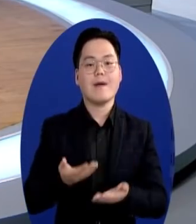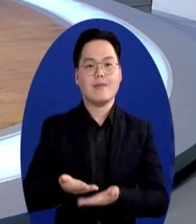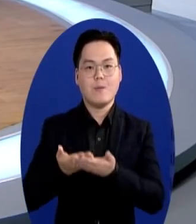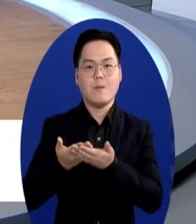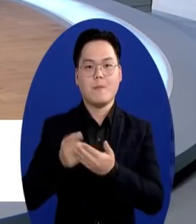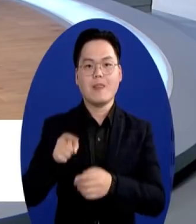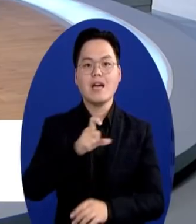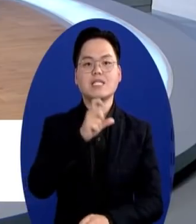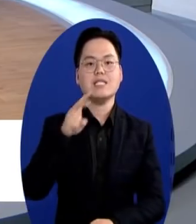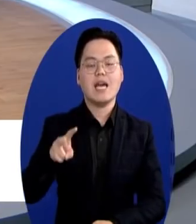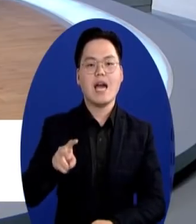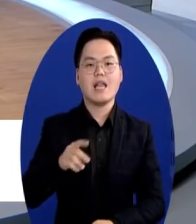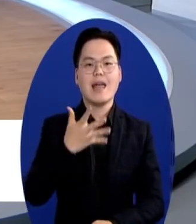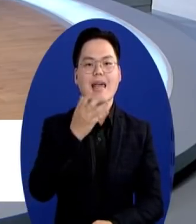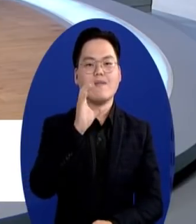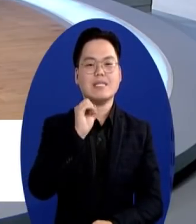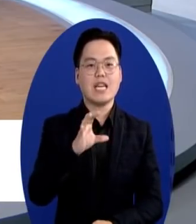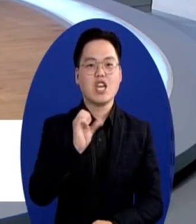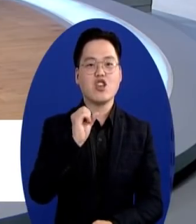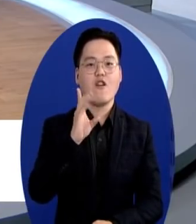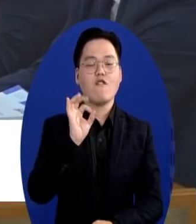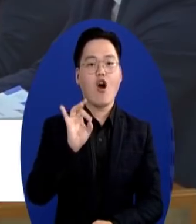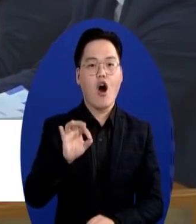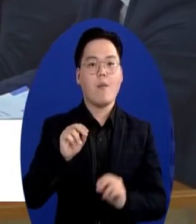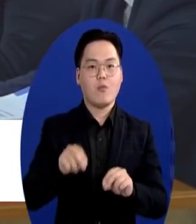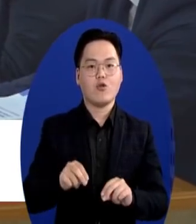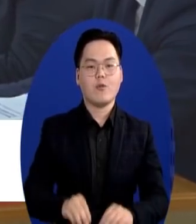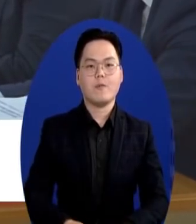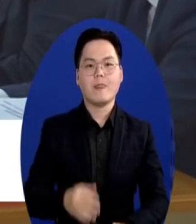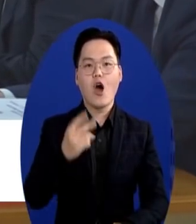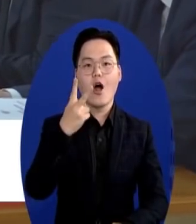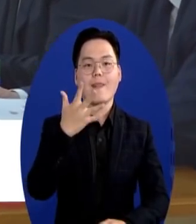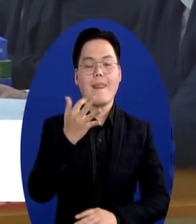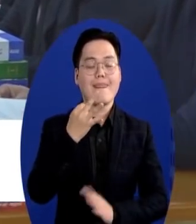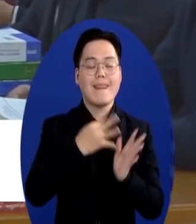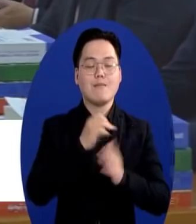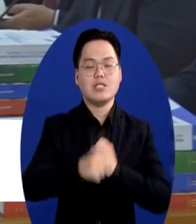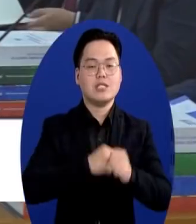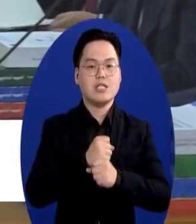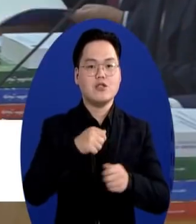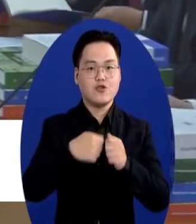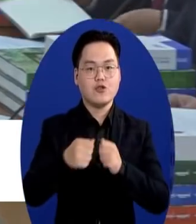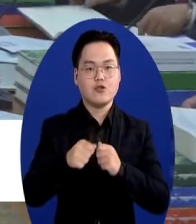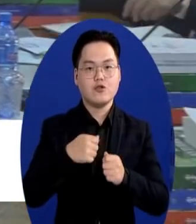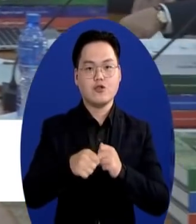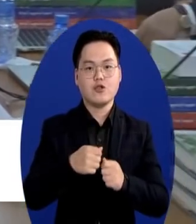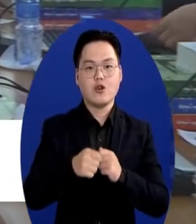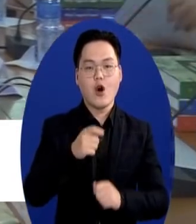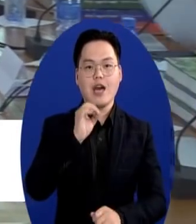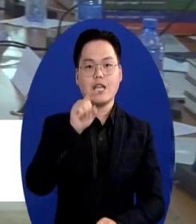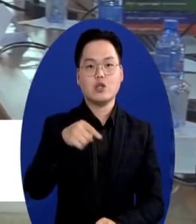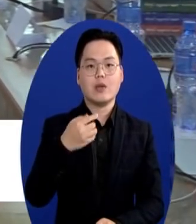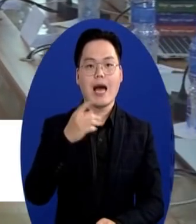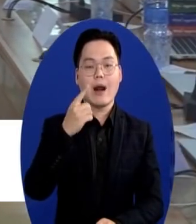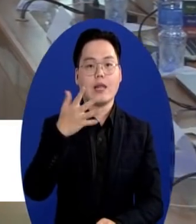зээлийн нийт хэмжээ 50 сая евро байх юм байна. Зээлийн иргэн төлөх хугацаа 28 жил, хүүгийн хэмжээг жилийн тэг зууны